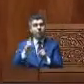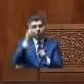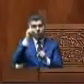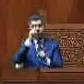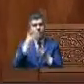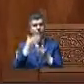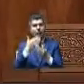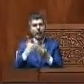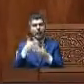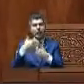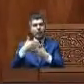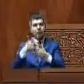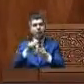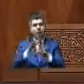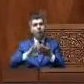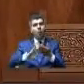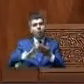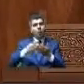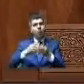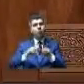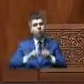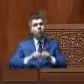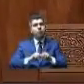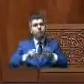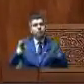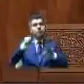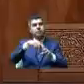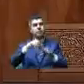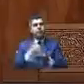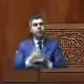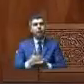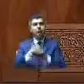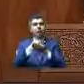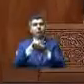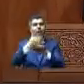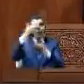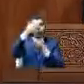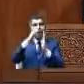الرحمن الرحيم لن تكون إلا في صالح يعني الوطن كما